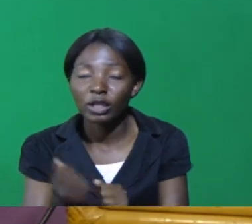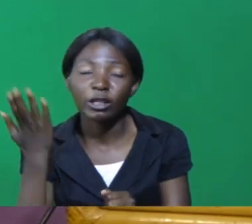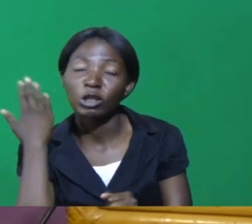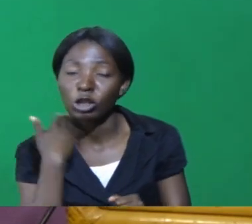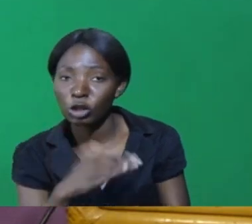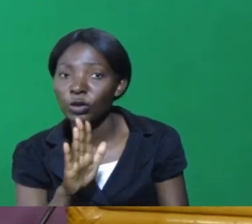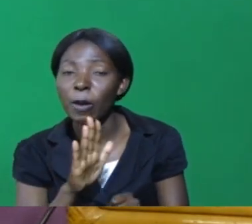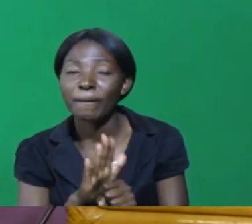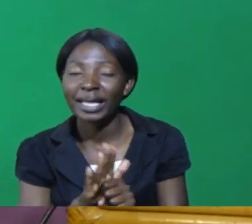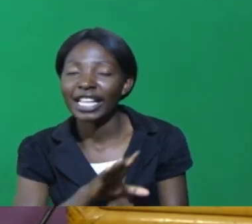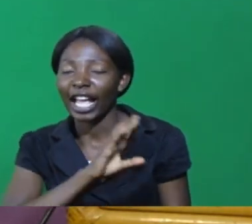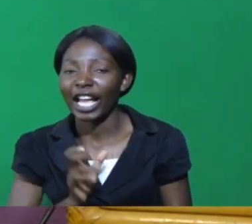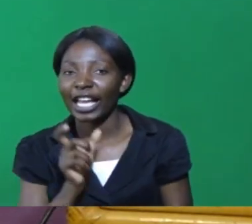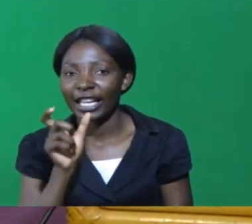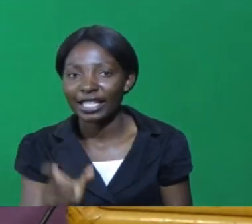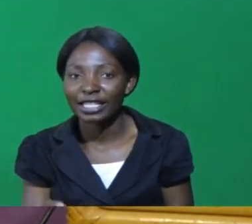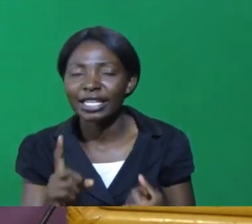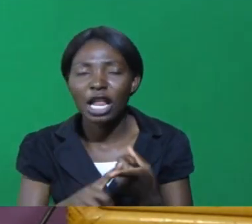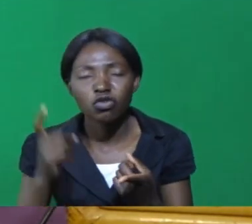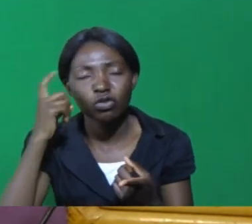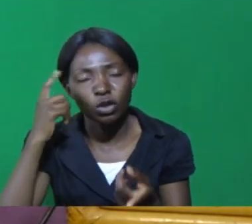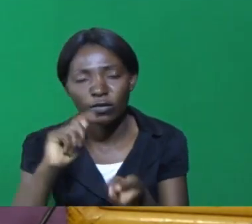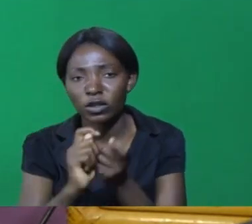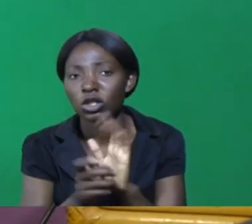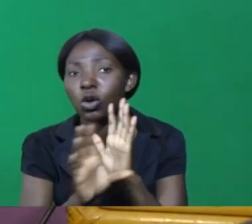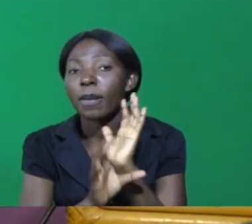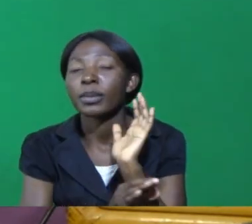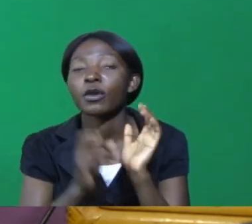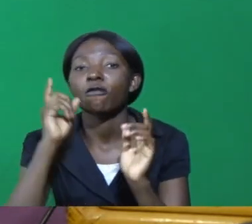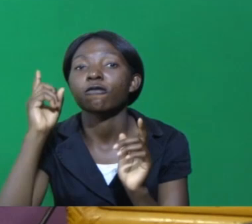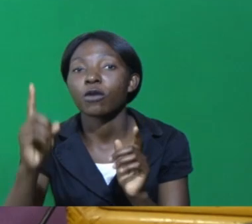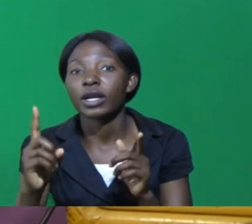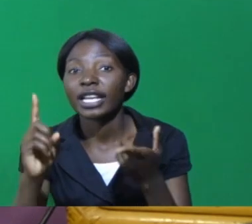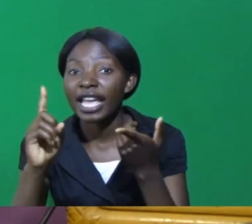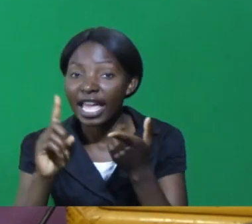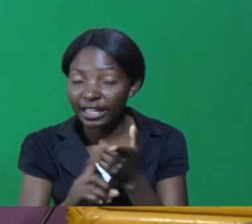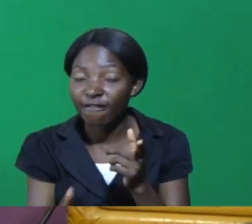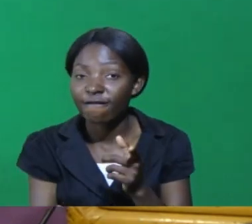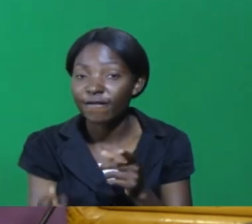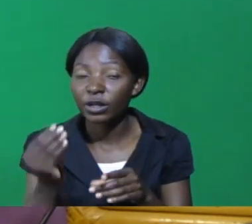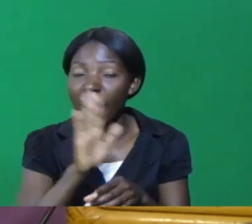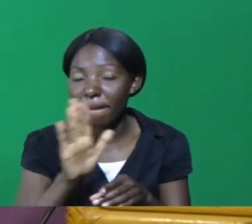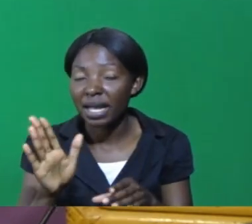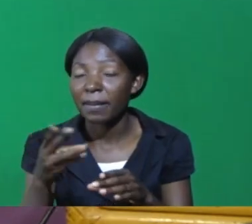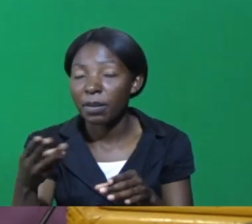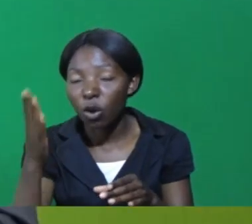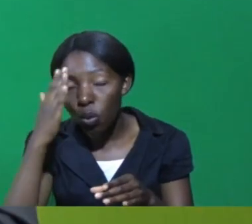maKristu. Ndiyeye akafunga kuchinja mitemo yaMwari. Ndiyeye anowanikwa